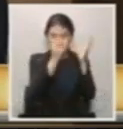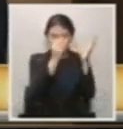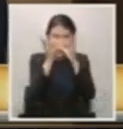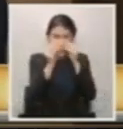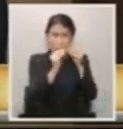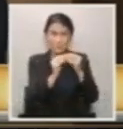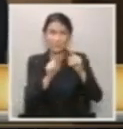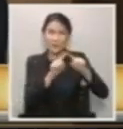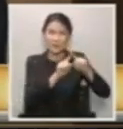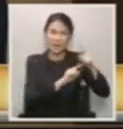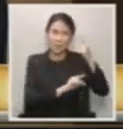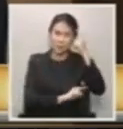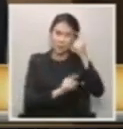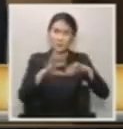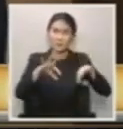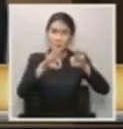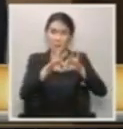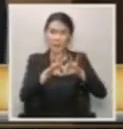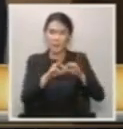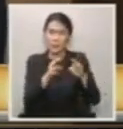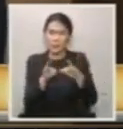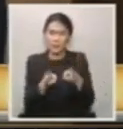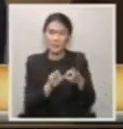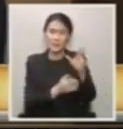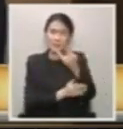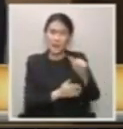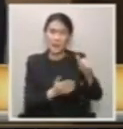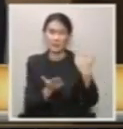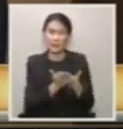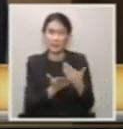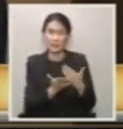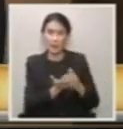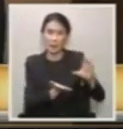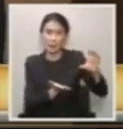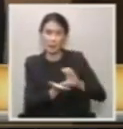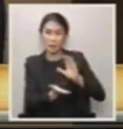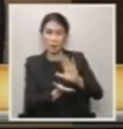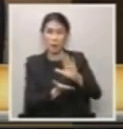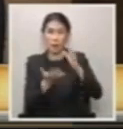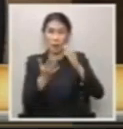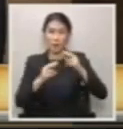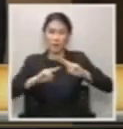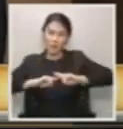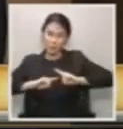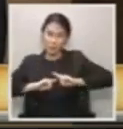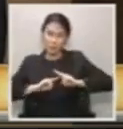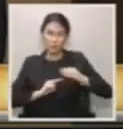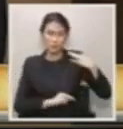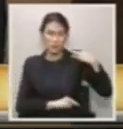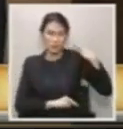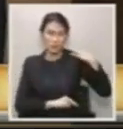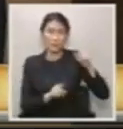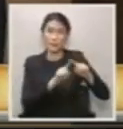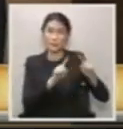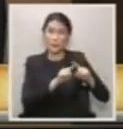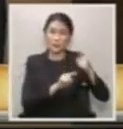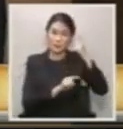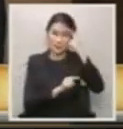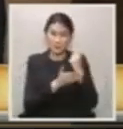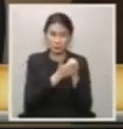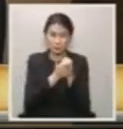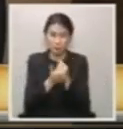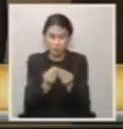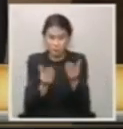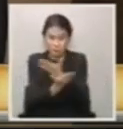สร้างความตระหนักและสำคัญที่สุดคือการระดมทุนจากภาคเอกชนและก็ระดมทุนอาสาสมัครระดมความช่วยเหลือที่ไม่